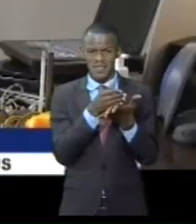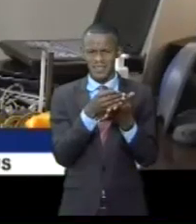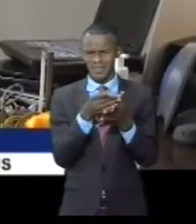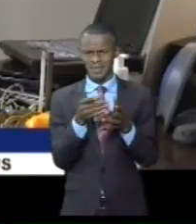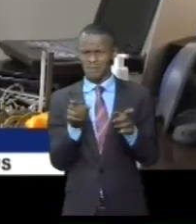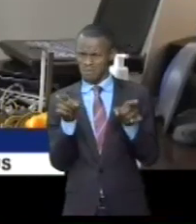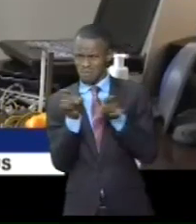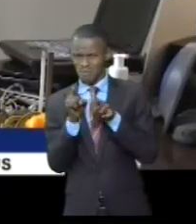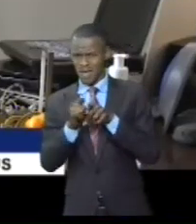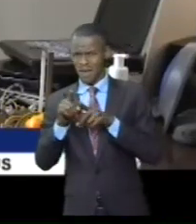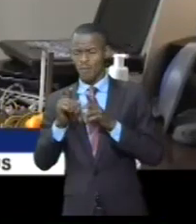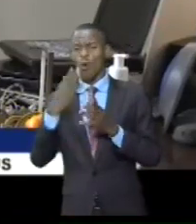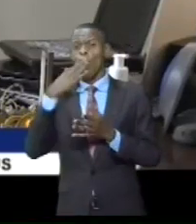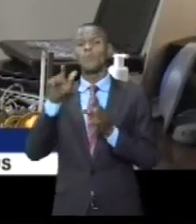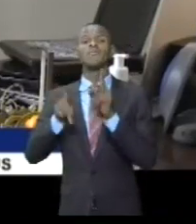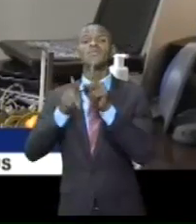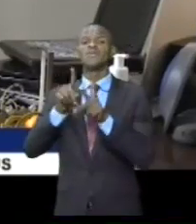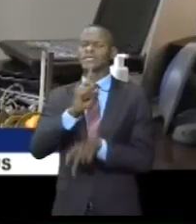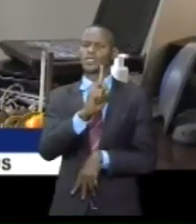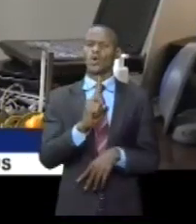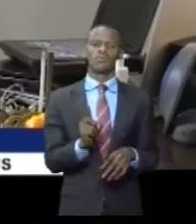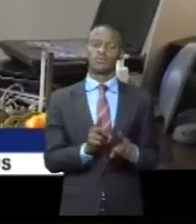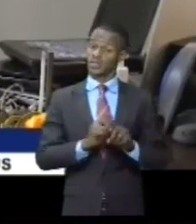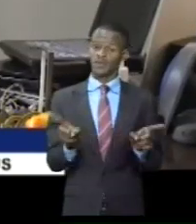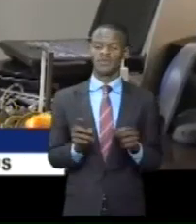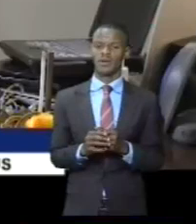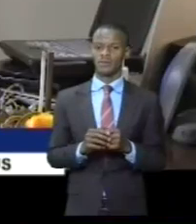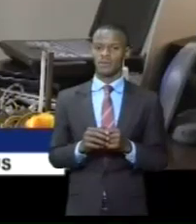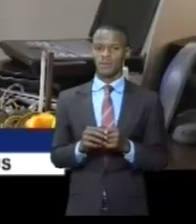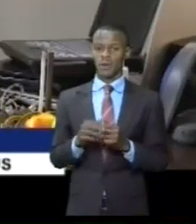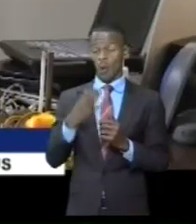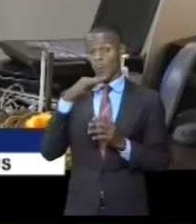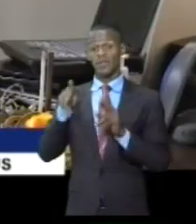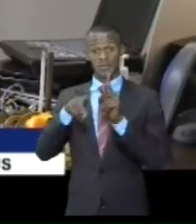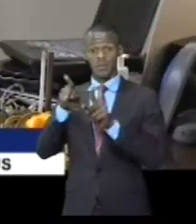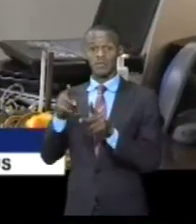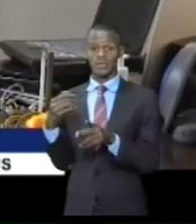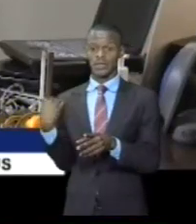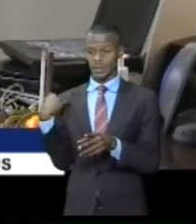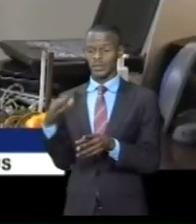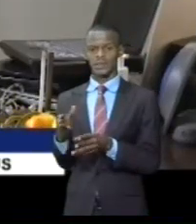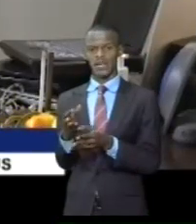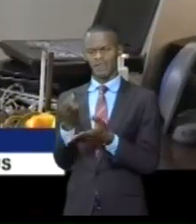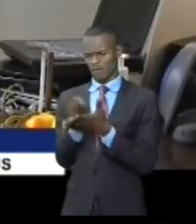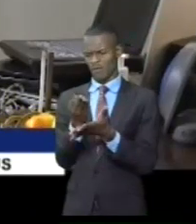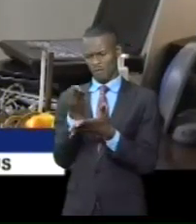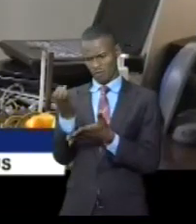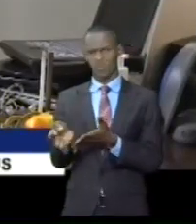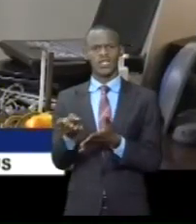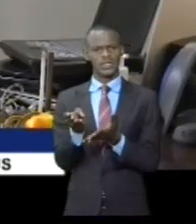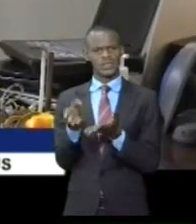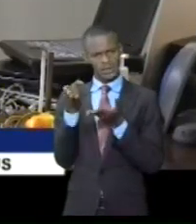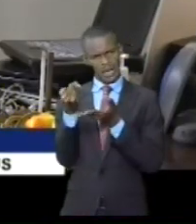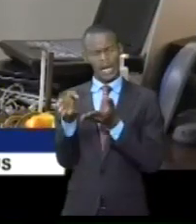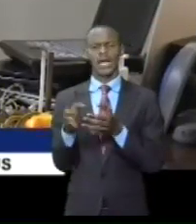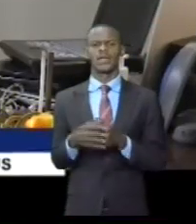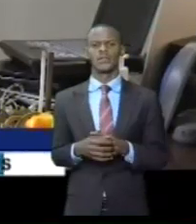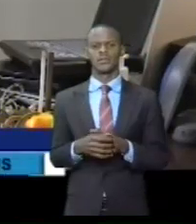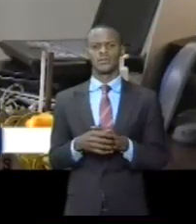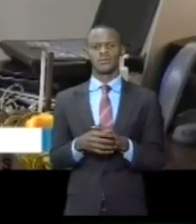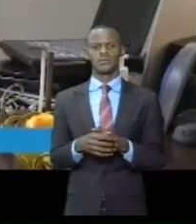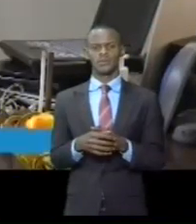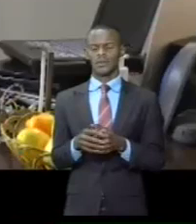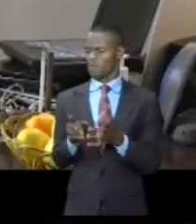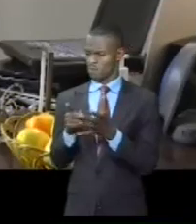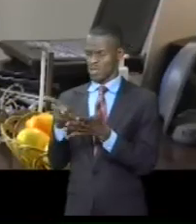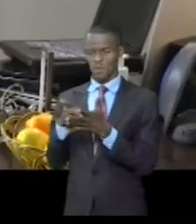Quand on parle de public, l'État y met des moyens, du point de vue coût financier, est beaucoup plus abordable que